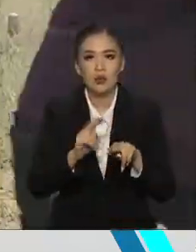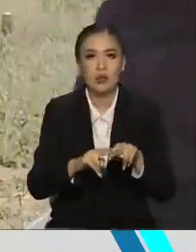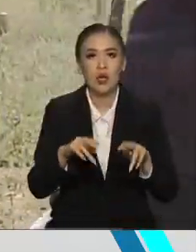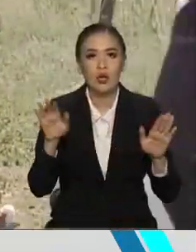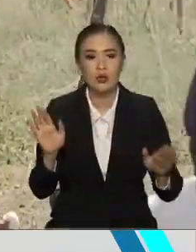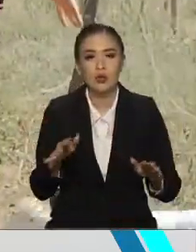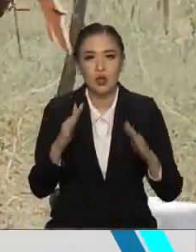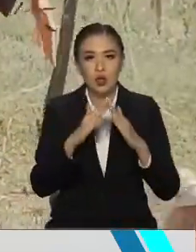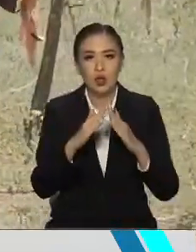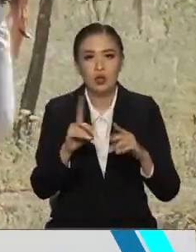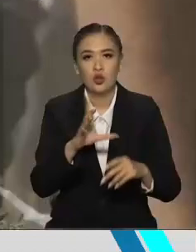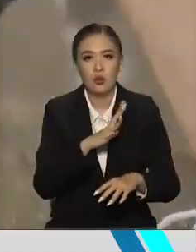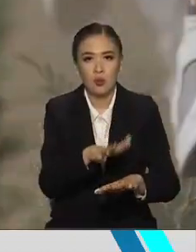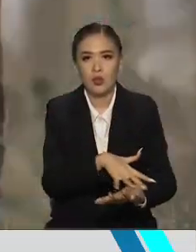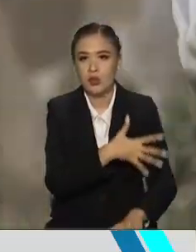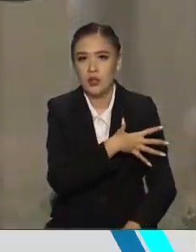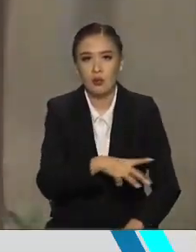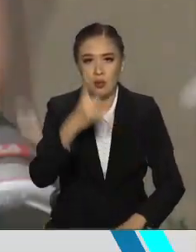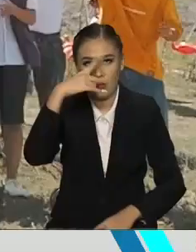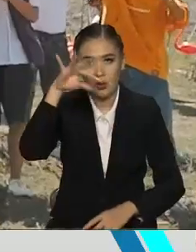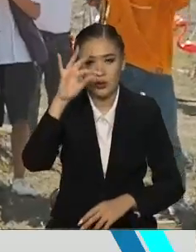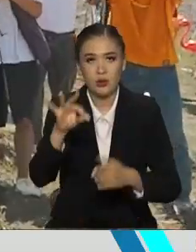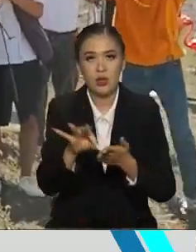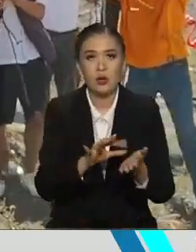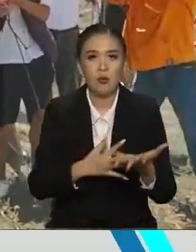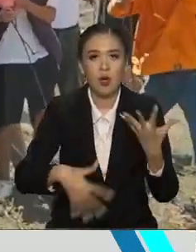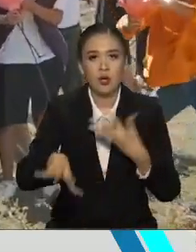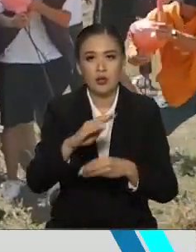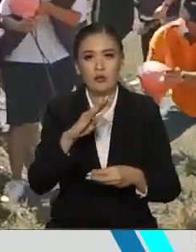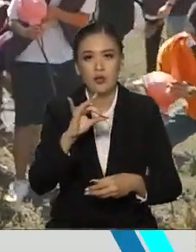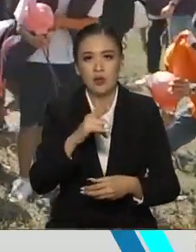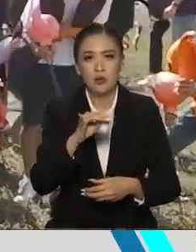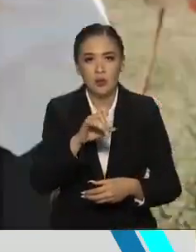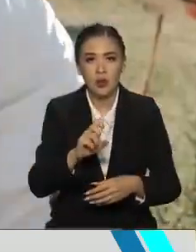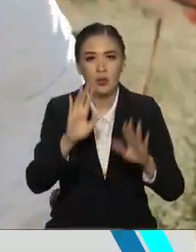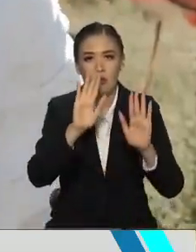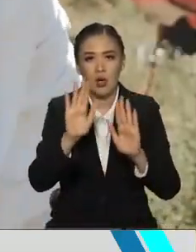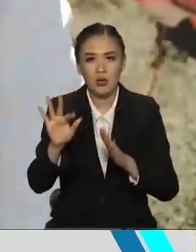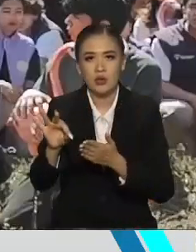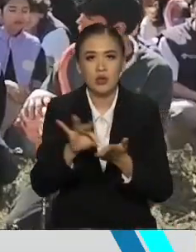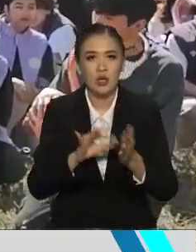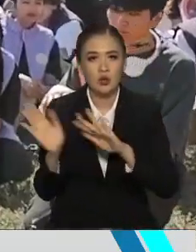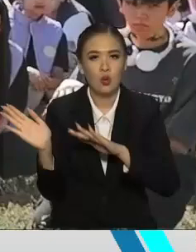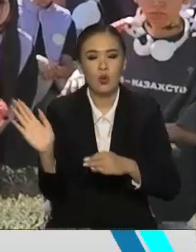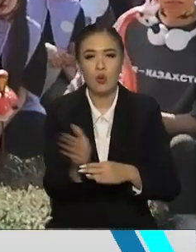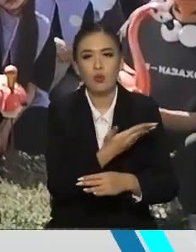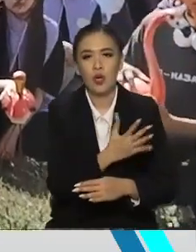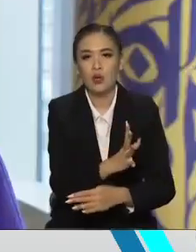үйі инсталляциясы ұзақ тұрған жоқ. Полиция қызметкерлері барлық фигуралар мен баннерді дереу алып тастады.